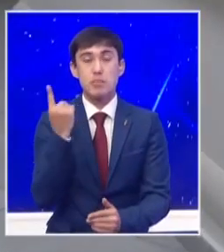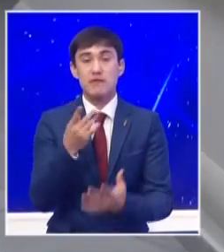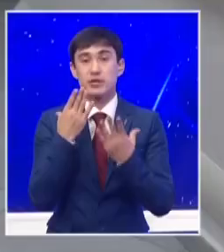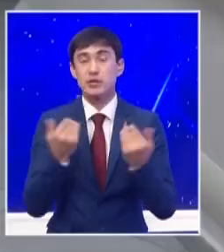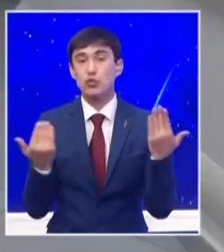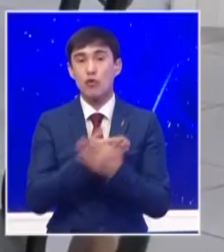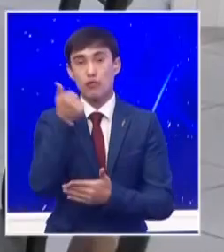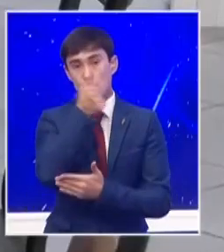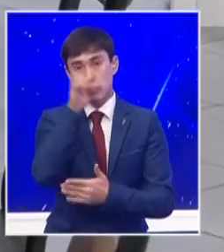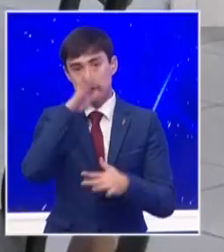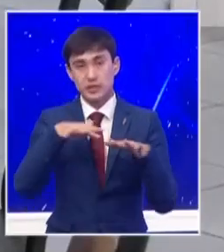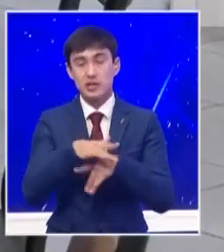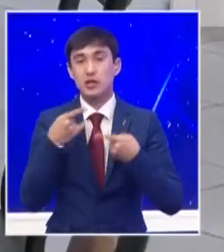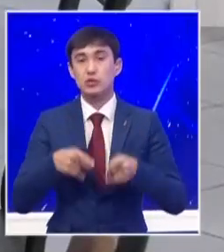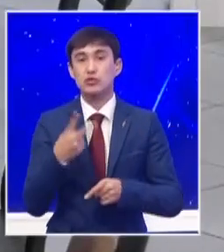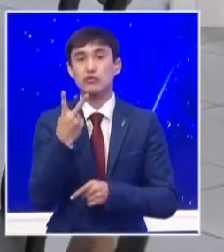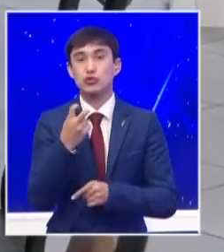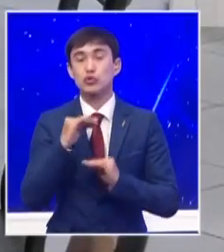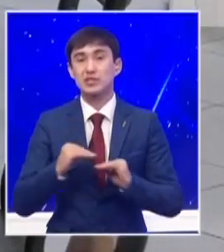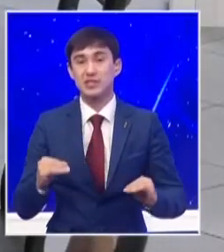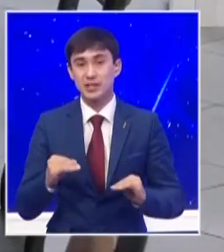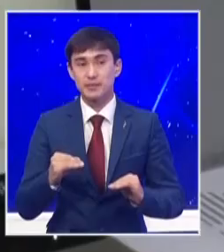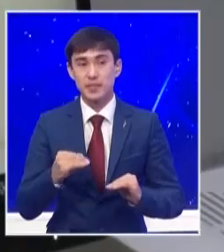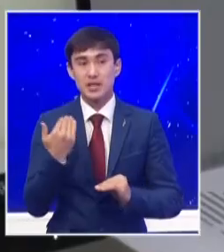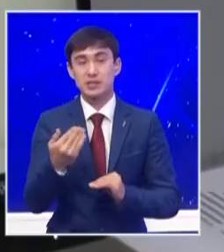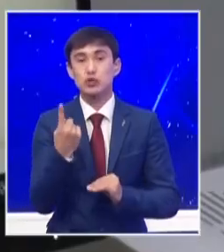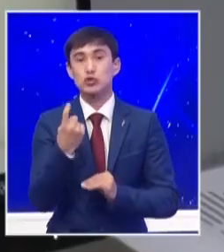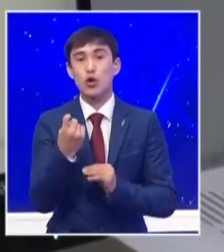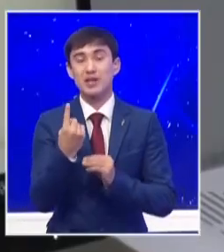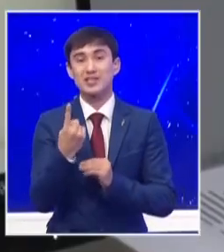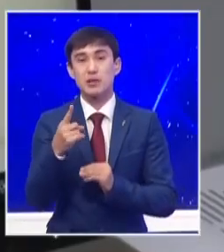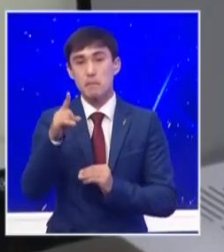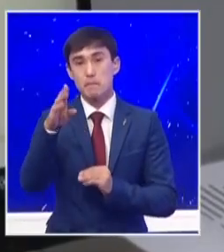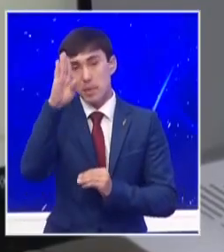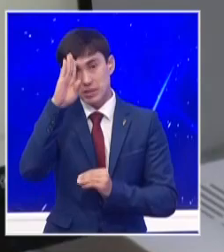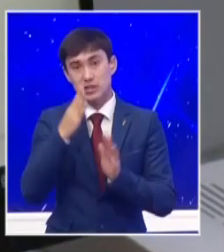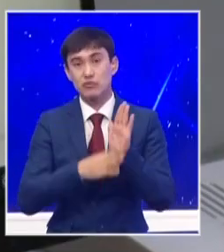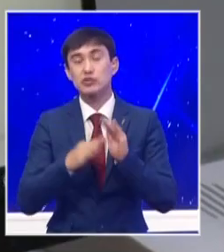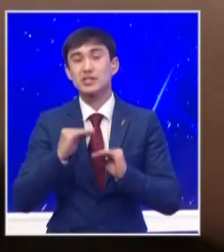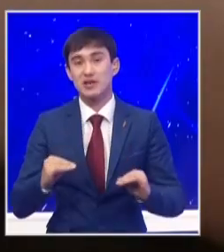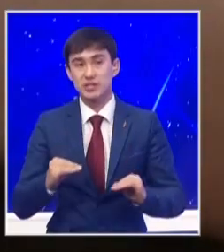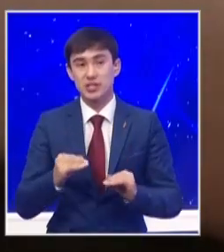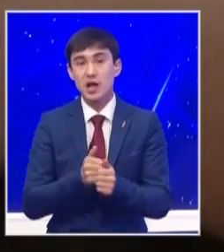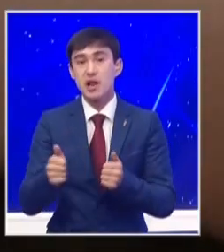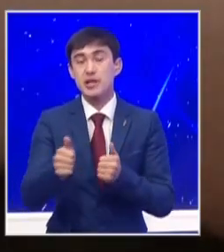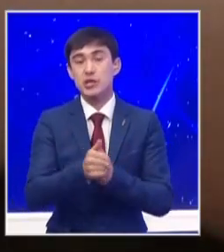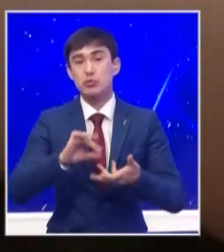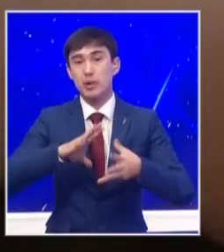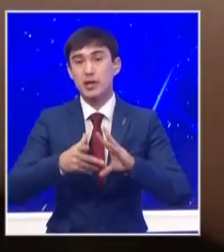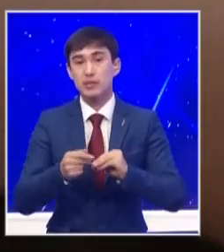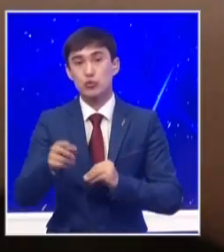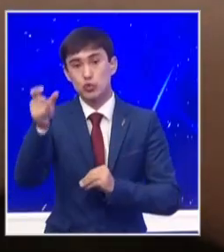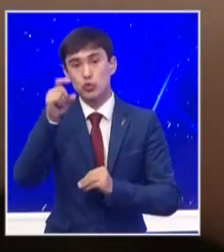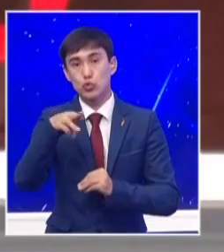дни Нового года в стране родилось около 200 детей из них 101 мальчиков и 90 девочек лидирует по этим показателям